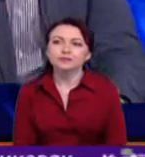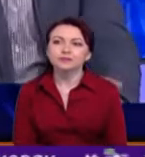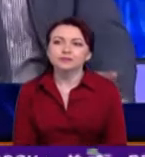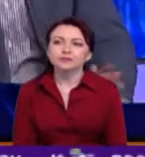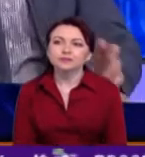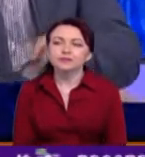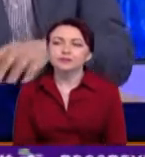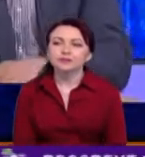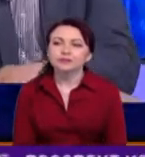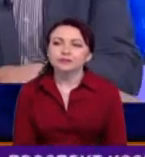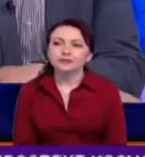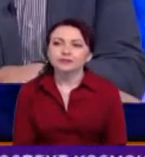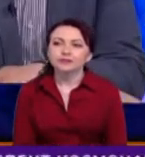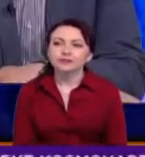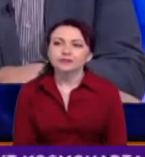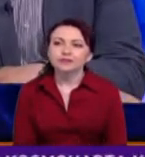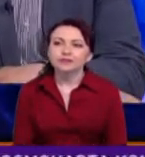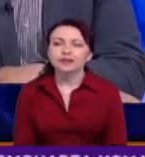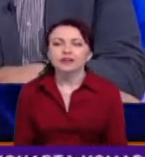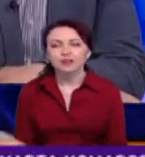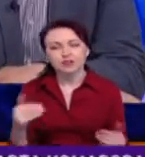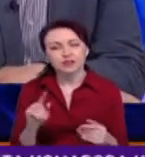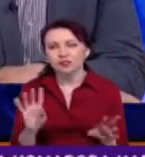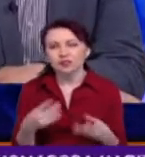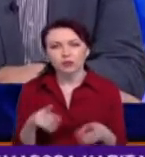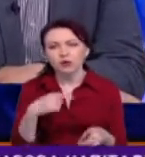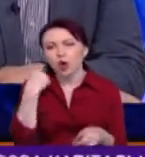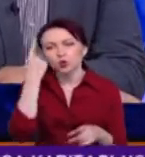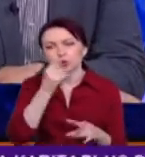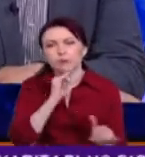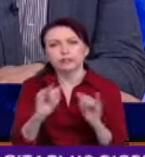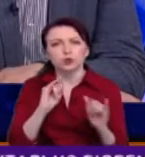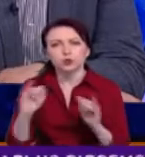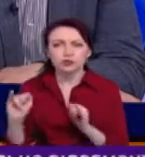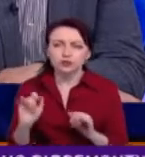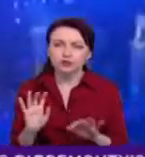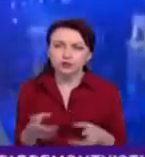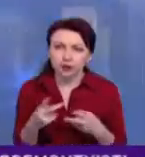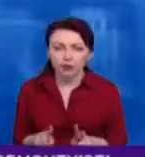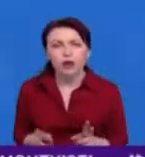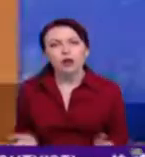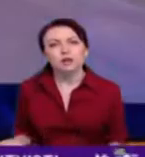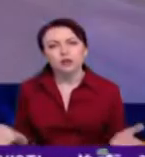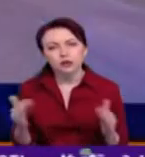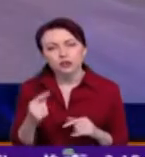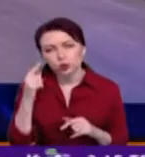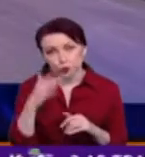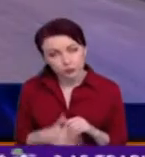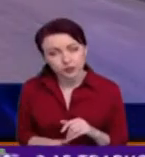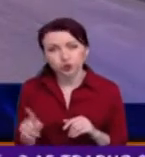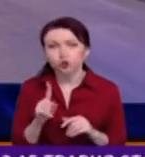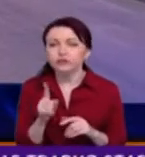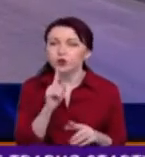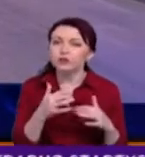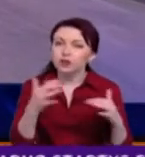Ну, давайте так, да, щоб ми не переходили тут на особистості. Це дуже важливо. Треба ж розуміти, що Верховна Рада чи